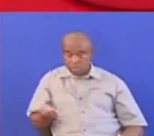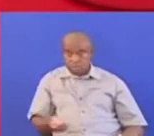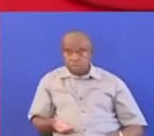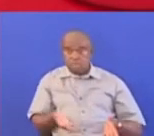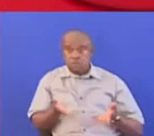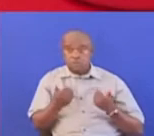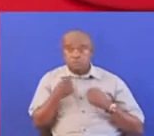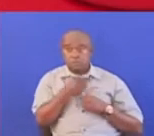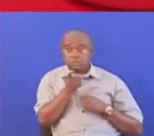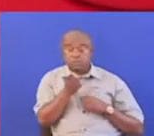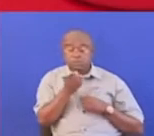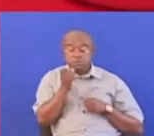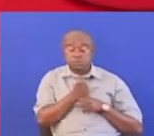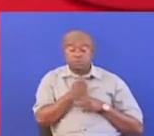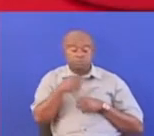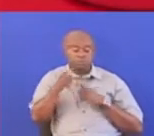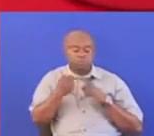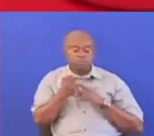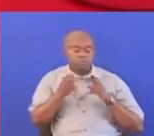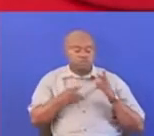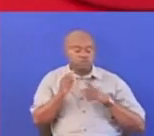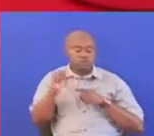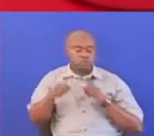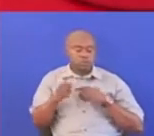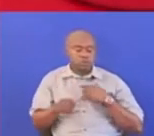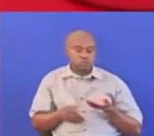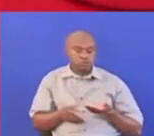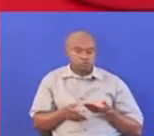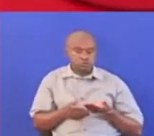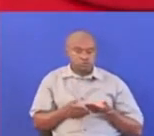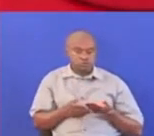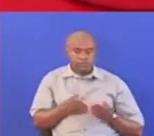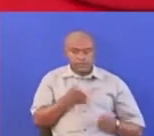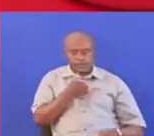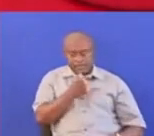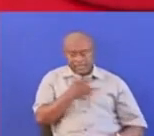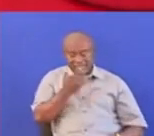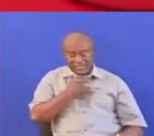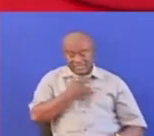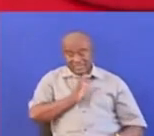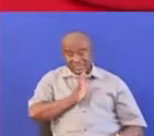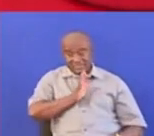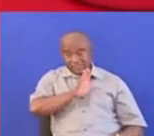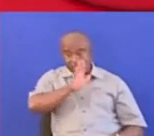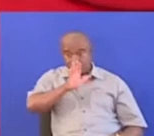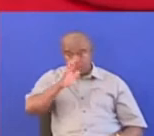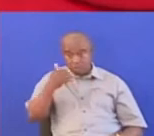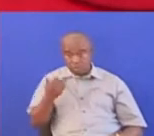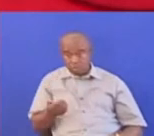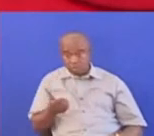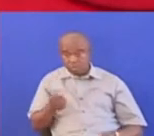waweze kupatiwa na kuendelea kutatua mgogoro kati yao na zile hisia walizokuwa nazo kati ya kupendelewa